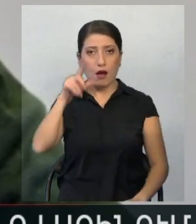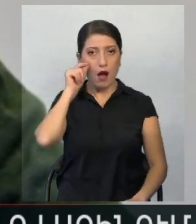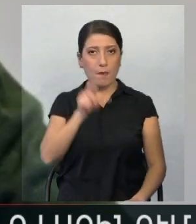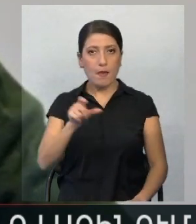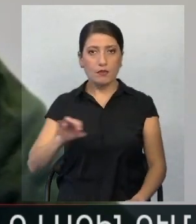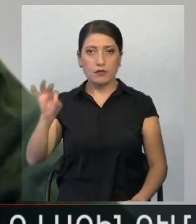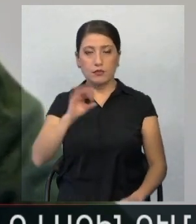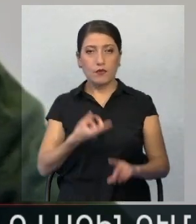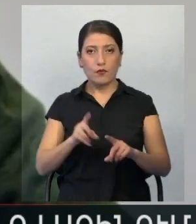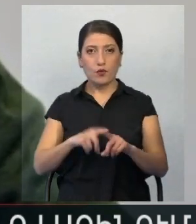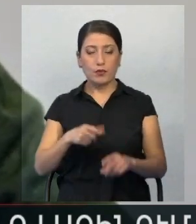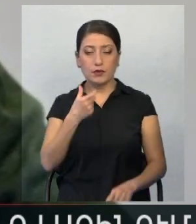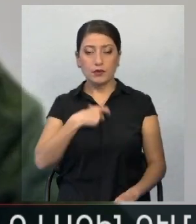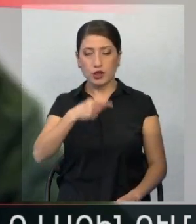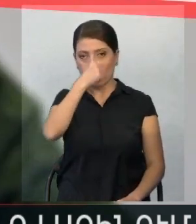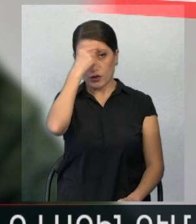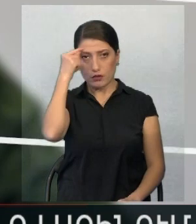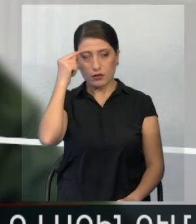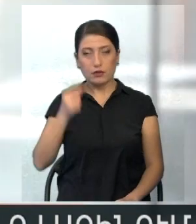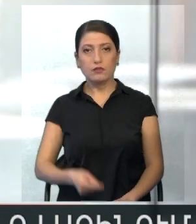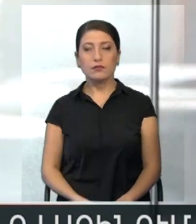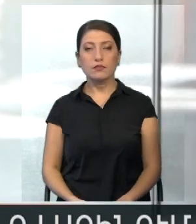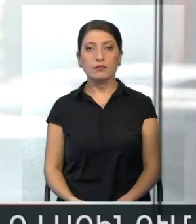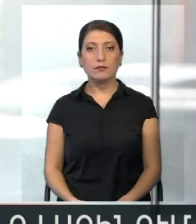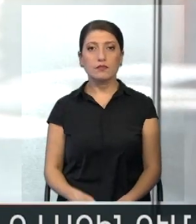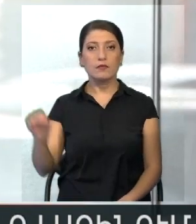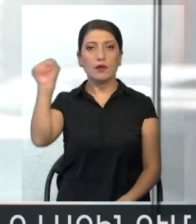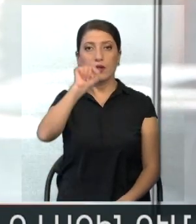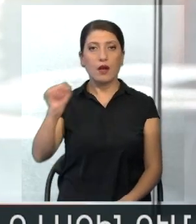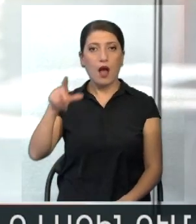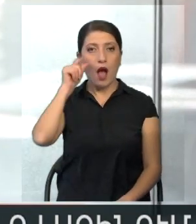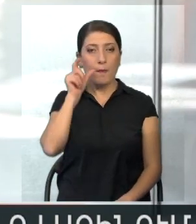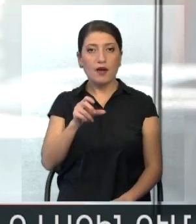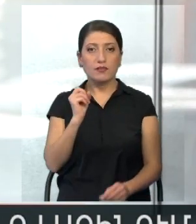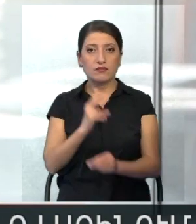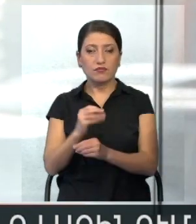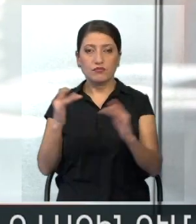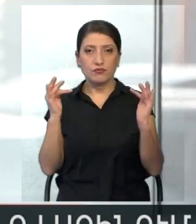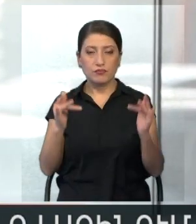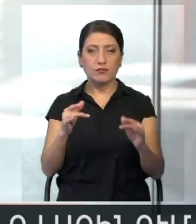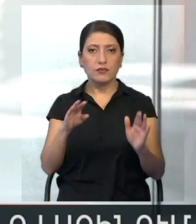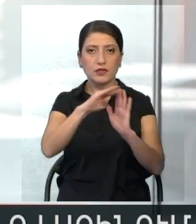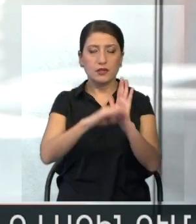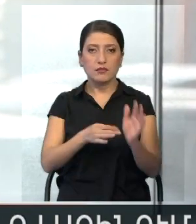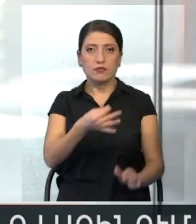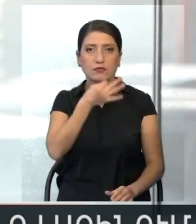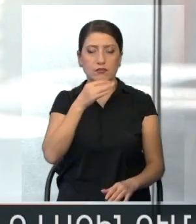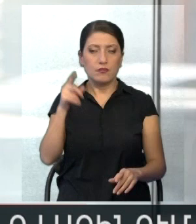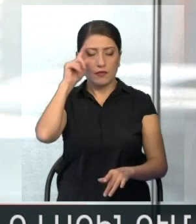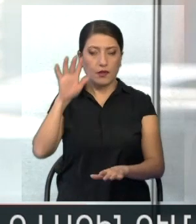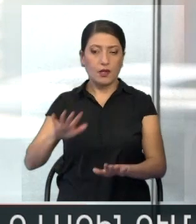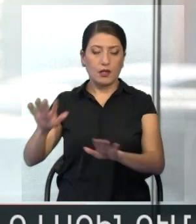համար որպես իրենց ճակատագիր։ Արցախը հայաթափելու ծրագրերին հավանություն տվողներին,